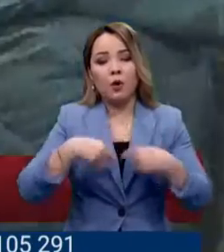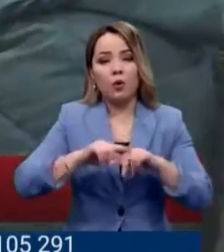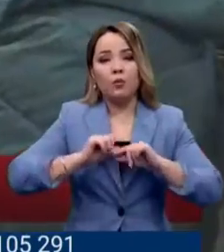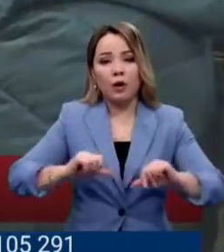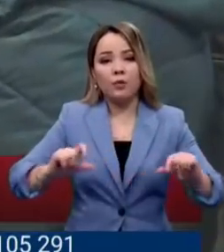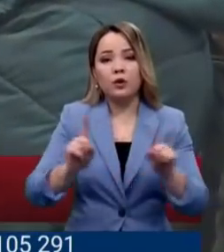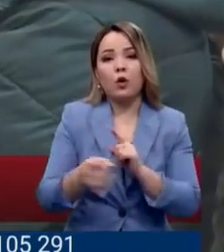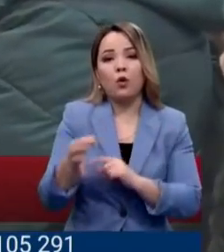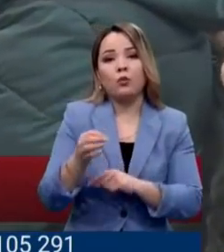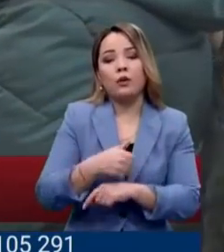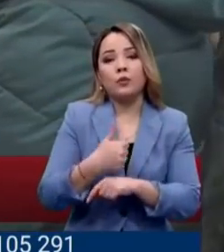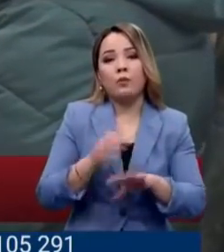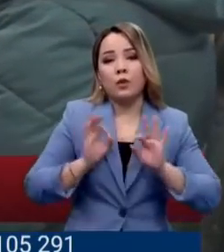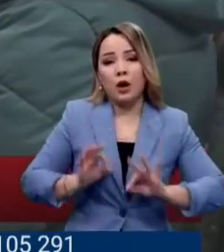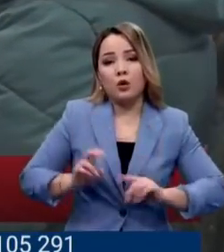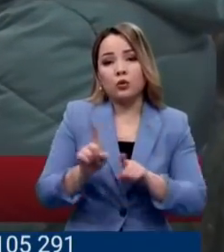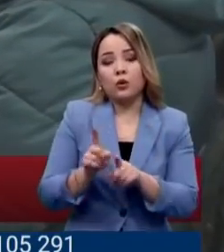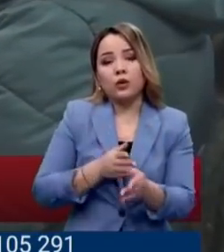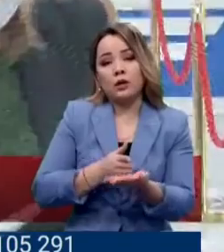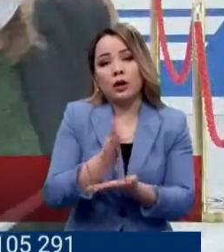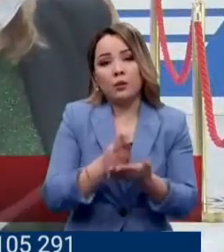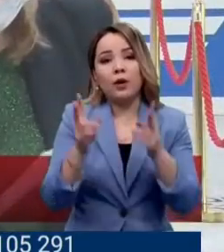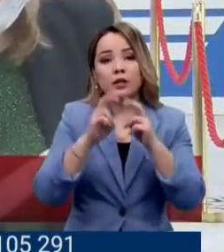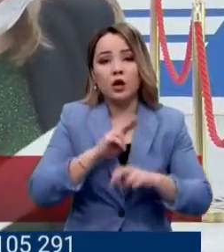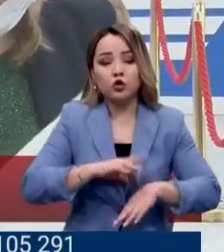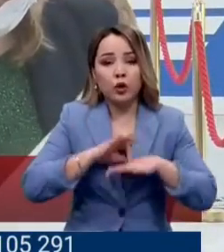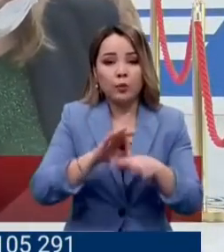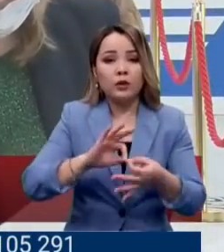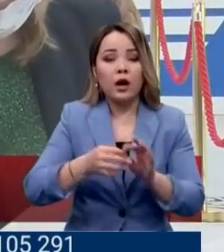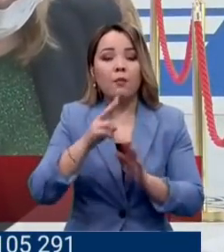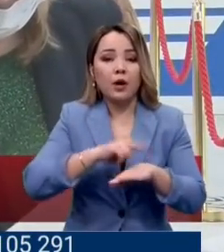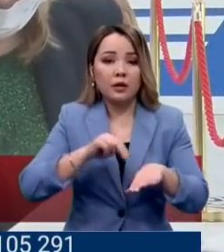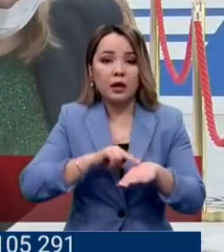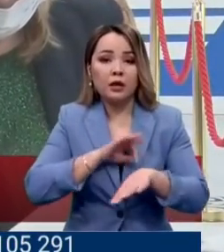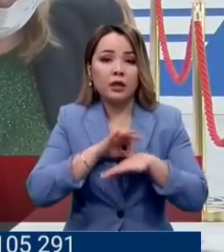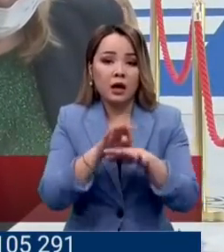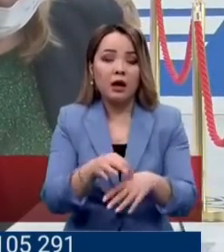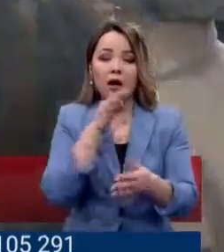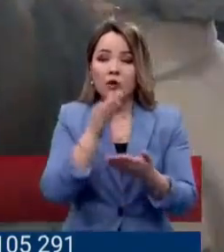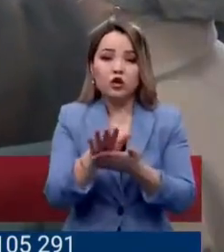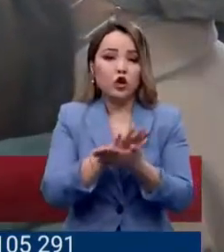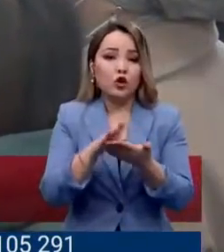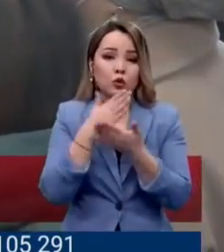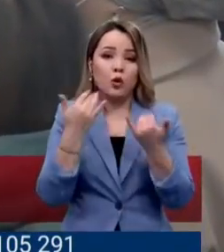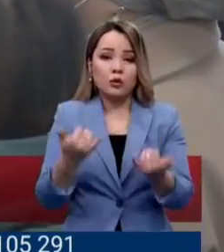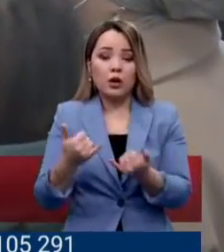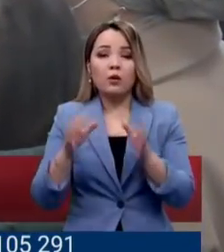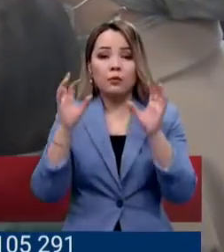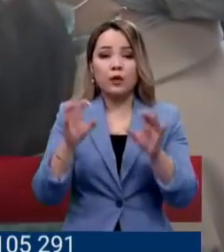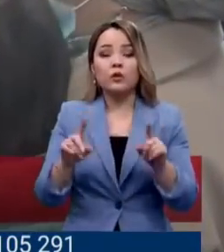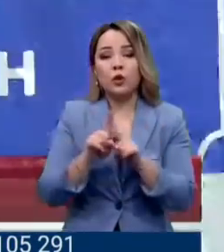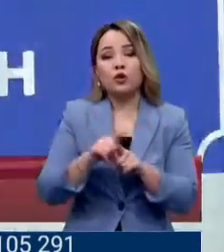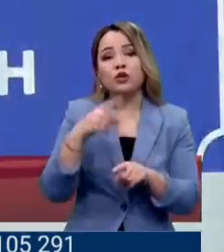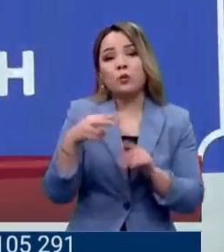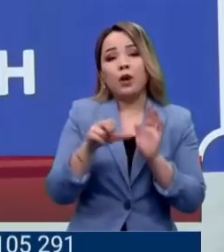облыстық прокуратураға барды. Бірақ ондағылар нақты қанша тергеуші мен полицейге іс қозғалғанын айтпады. Бар мәлімет, қылмыстық кодекс бойынша